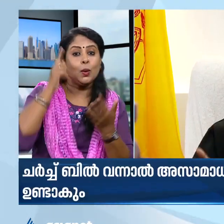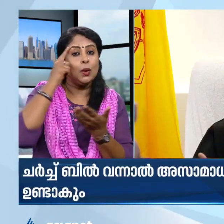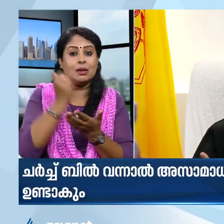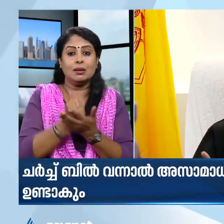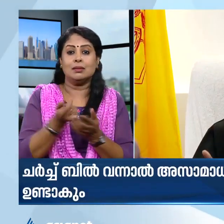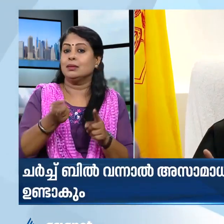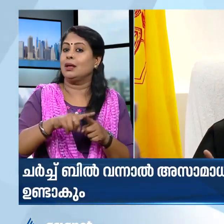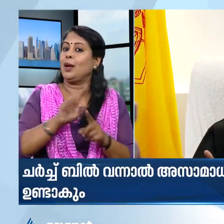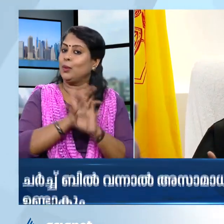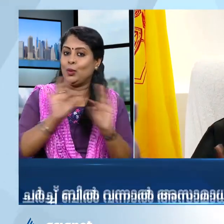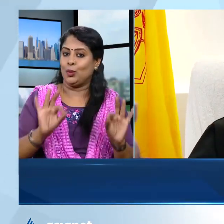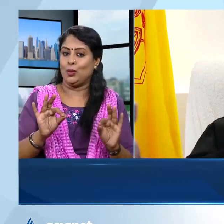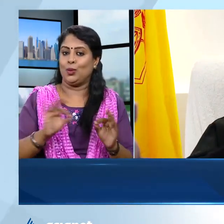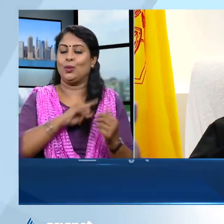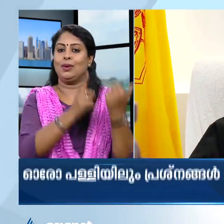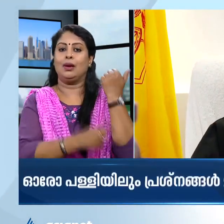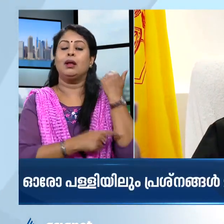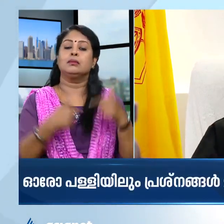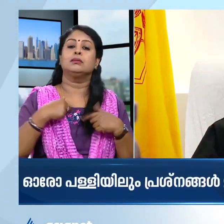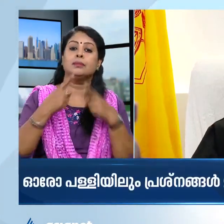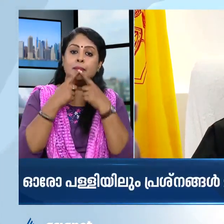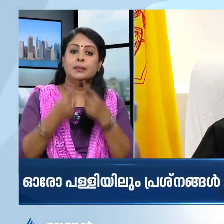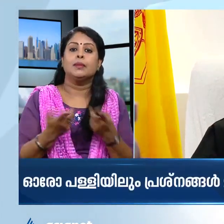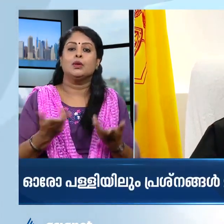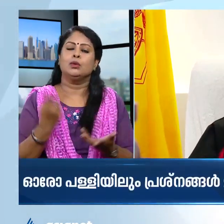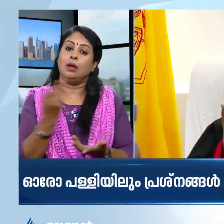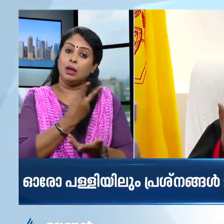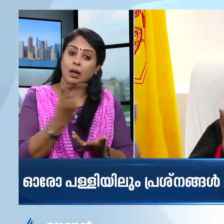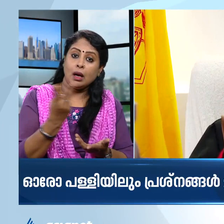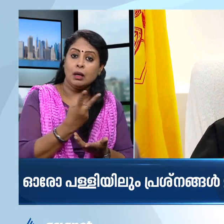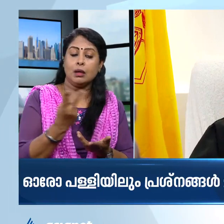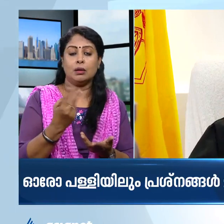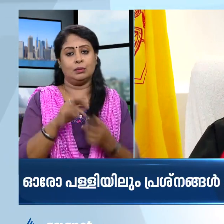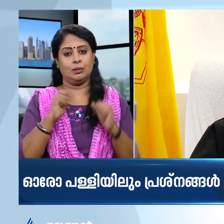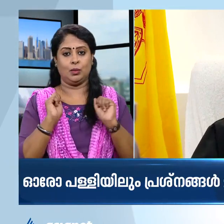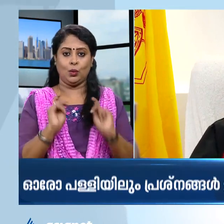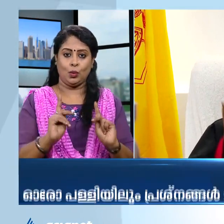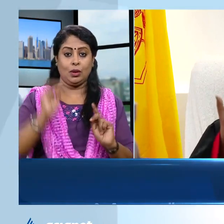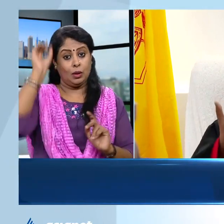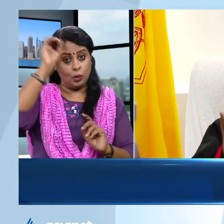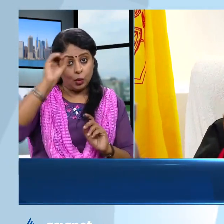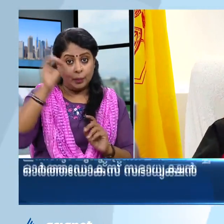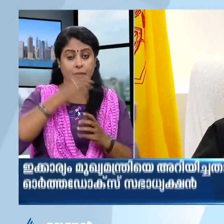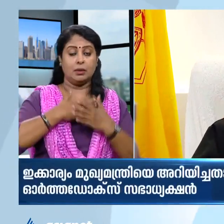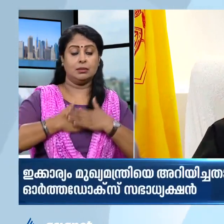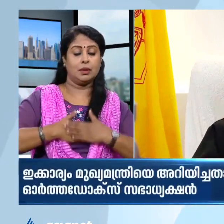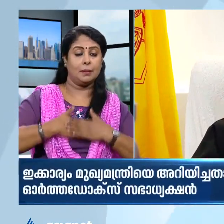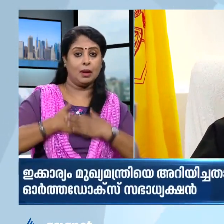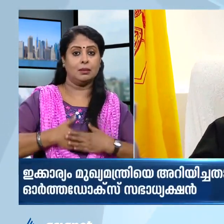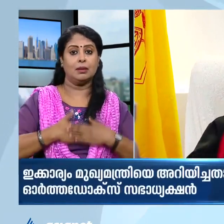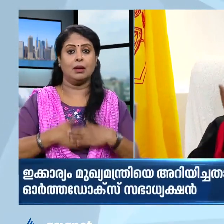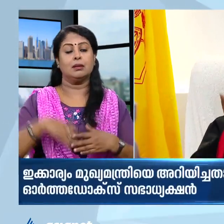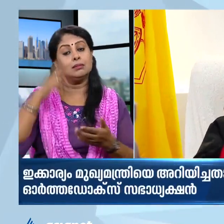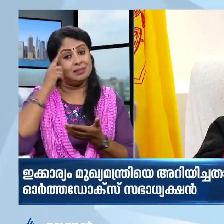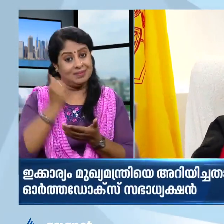ഇനി ഞങ്ങൾക്ക് പറയാനുള്ളത് ഇതിന്റെ രണ്ടിന്റെ അടിസ്ഥാനത്തിൽ എന്തെങ്കിലും സമാധാനത്തിന്റെ